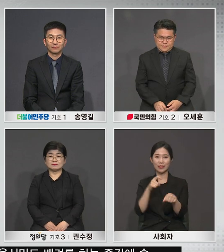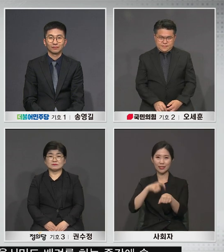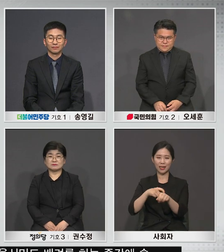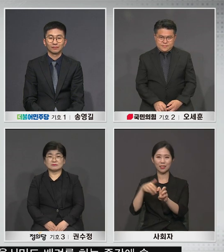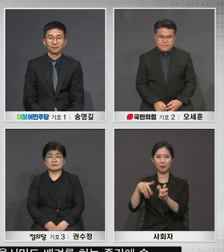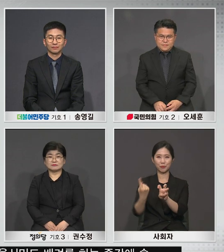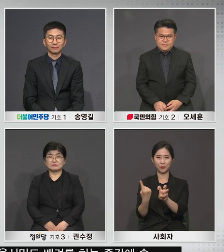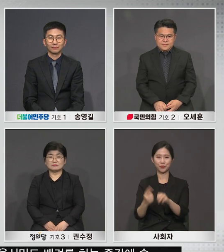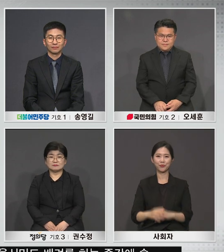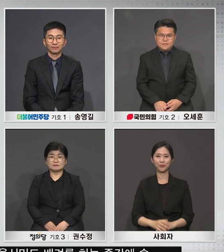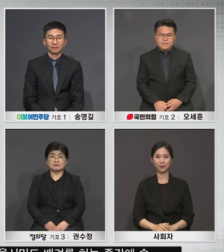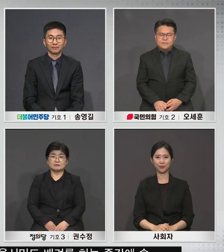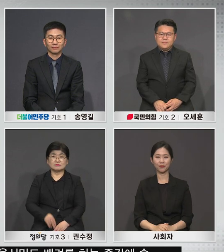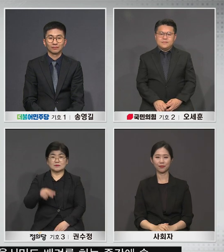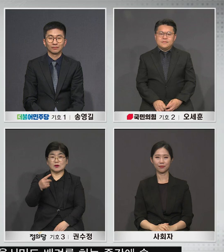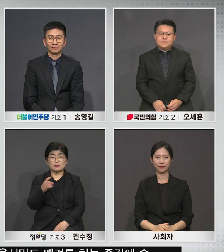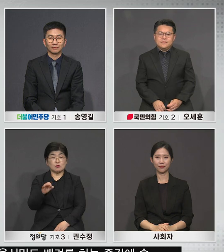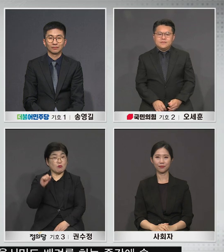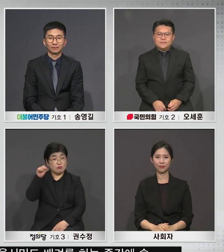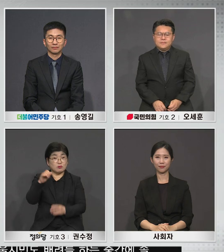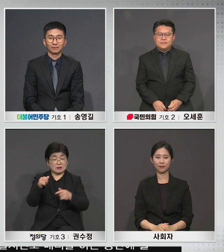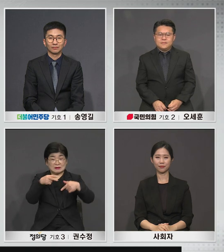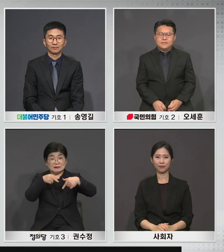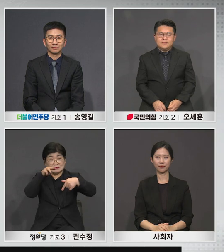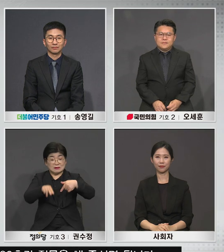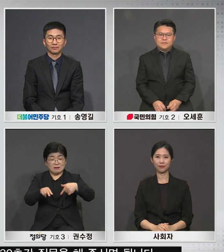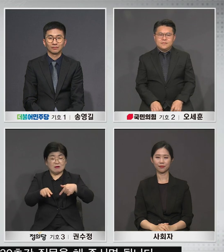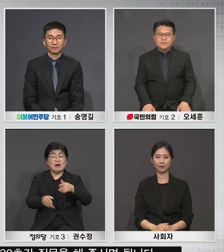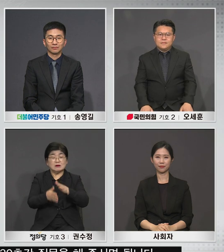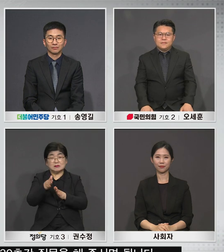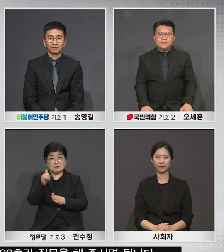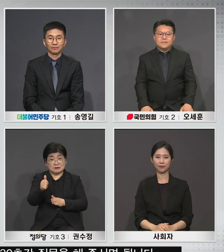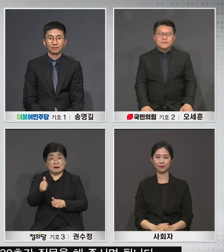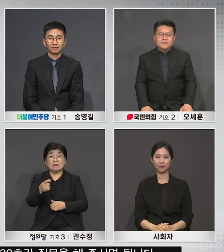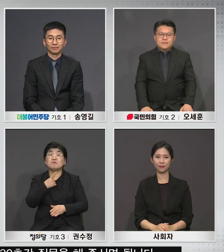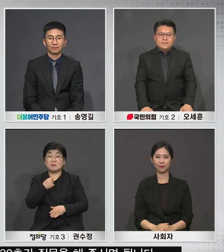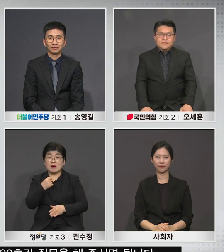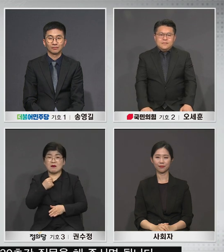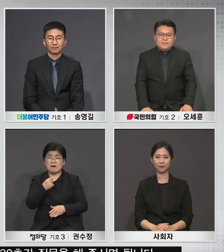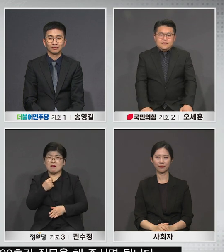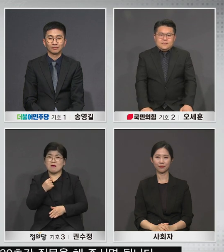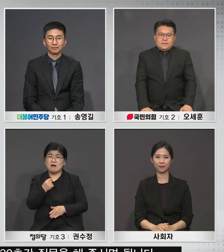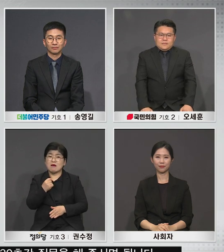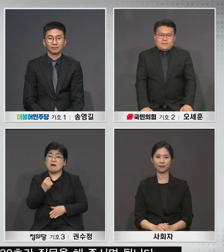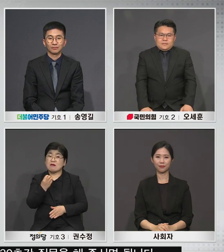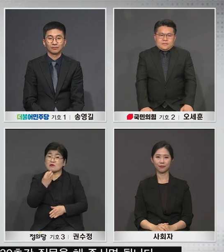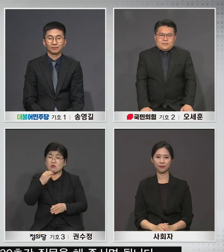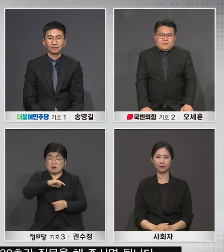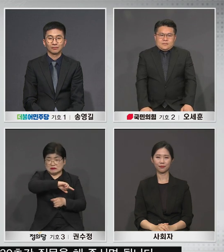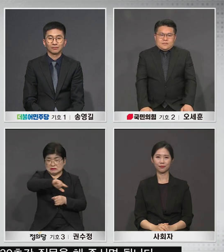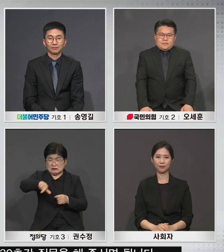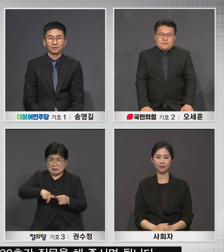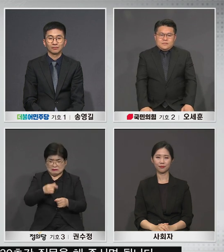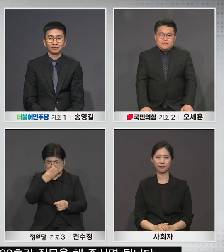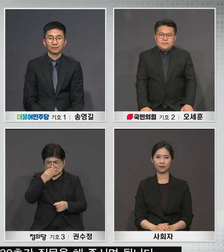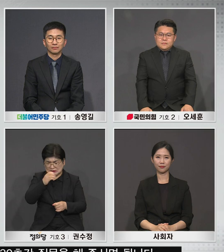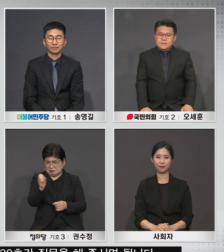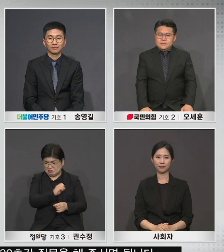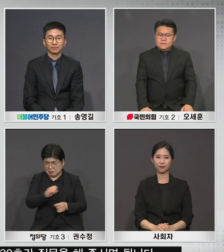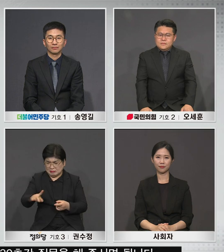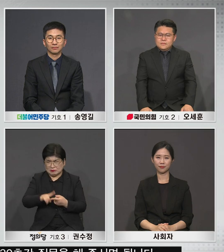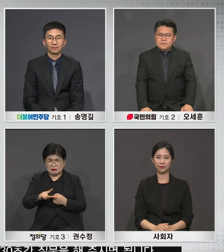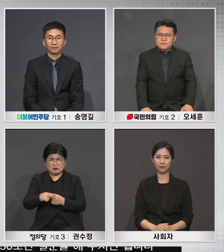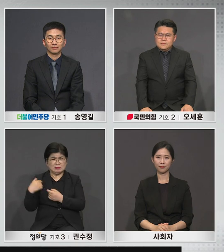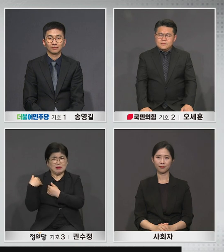송영길 후보가 인천시장이실 때 사실상 수도권 매립지 문제를 방치한 거라고 보여집니다. 2016년 수도권